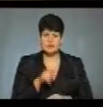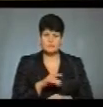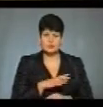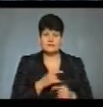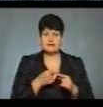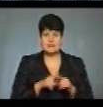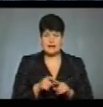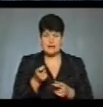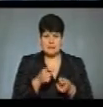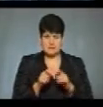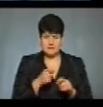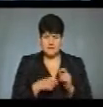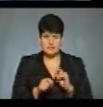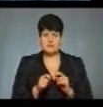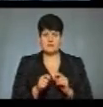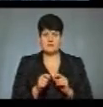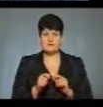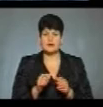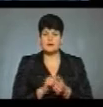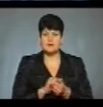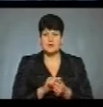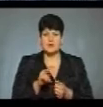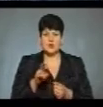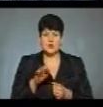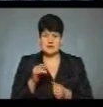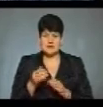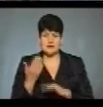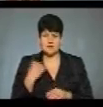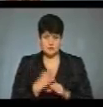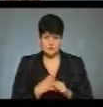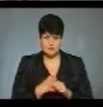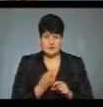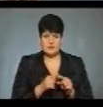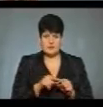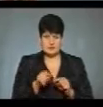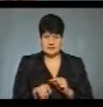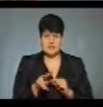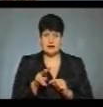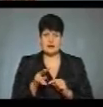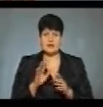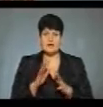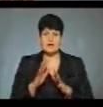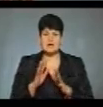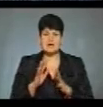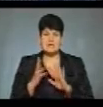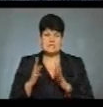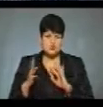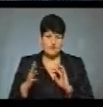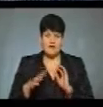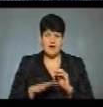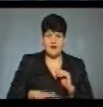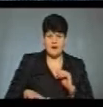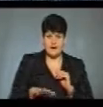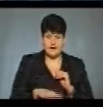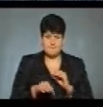техніка плетіння паперова лоза і заготовлялося швидше. Ця композиція «Лісова галявина» теж, звичайно, ще